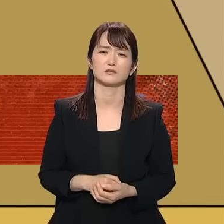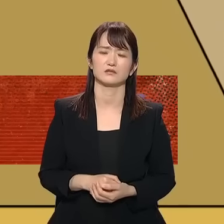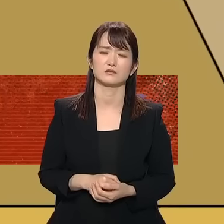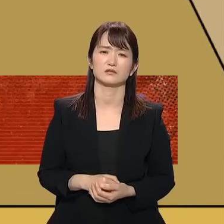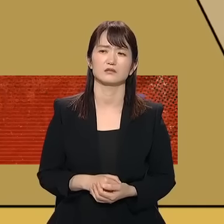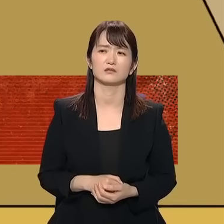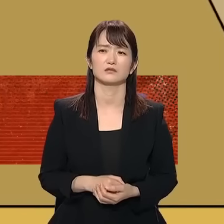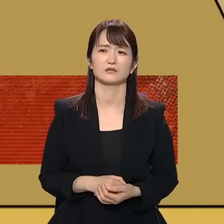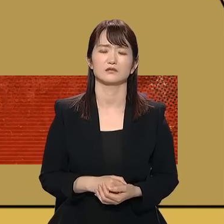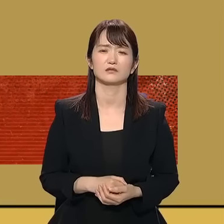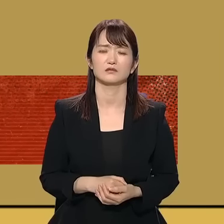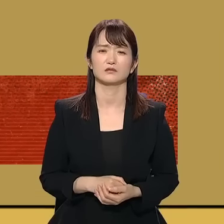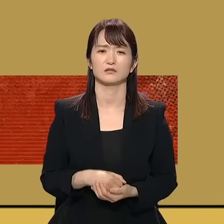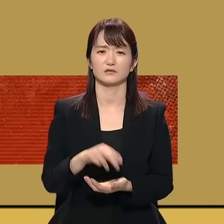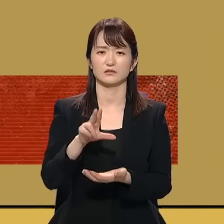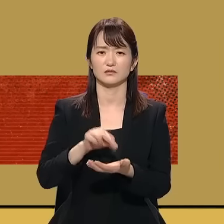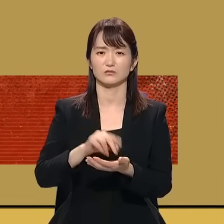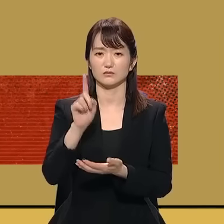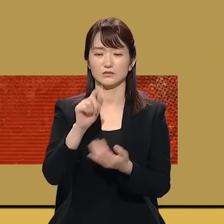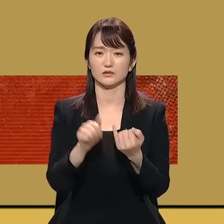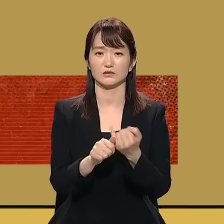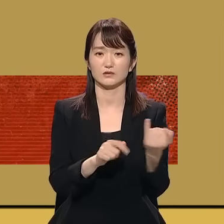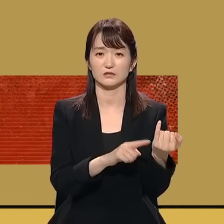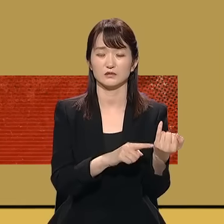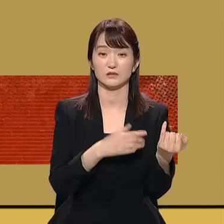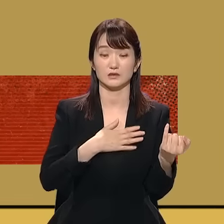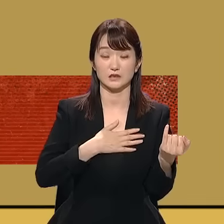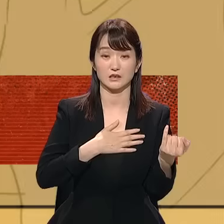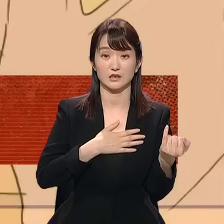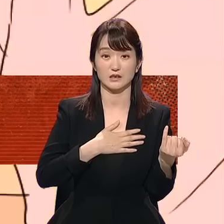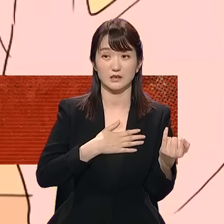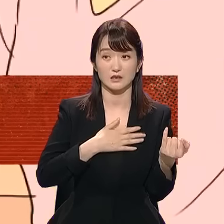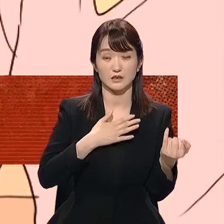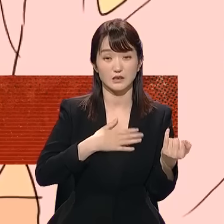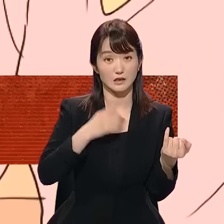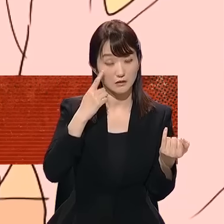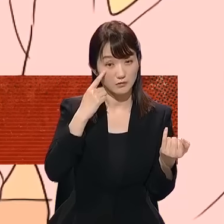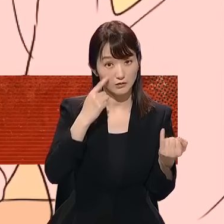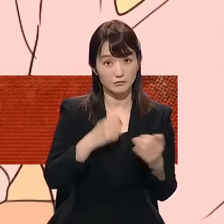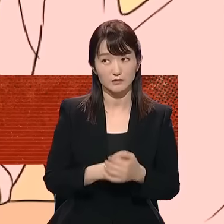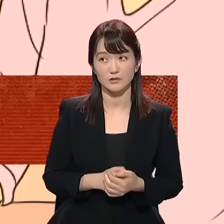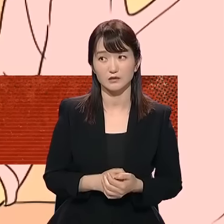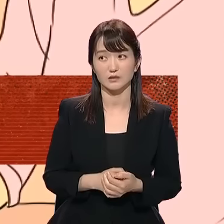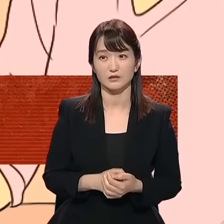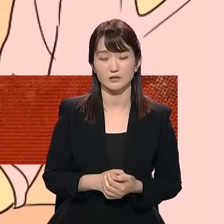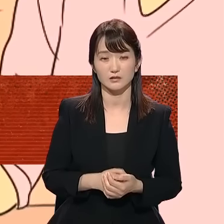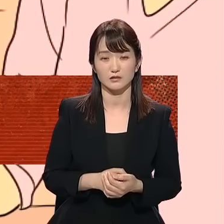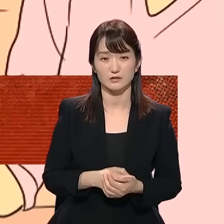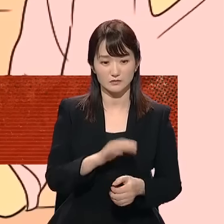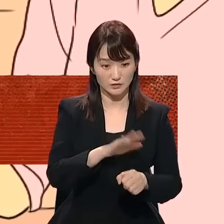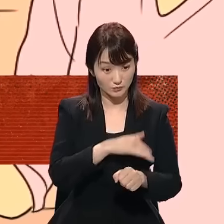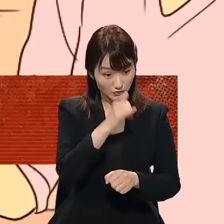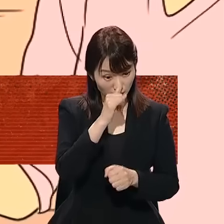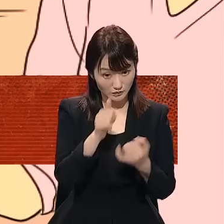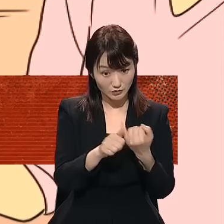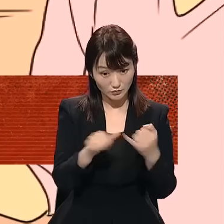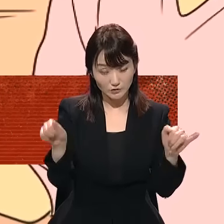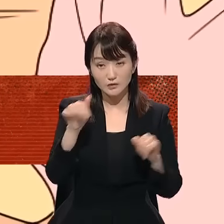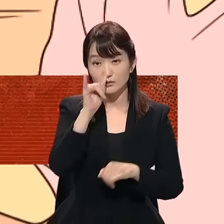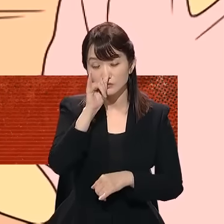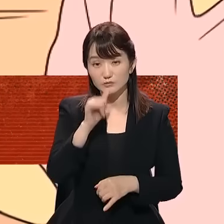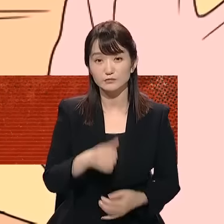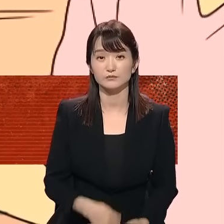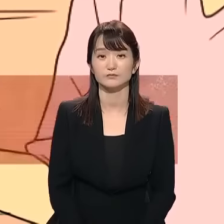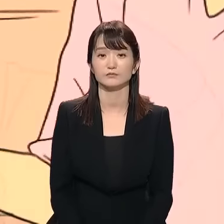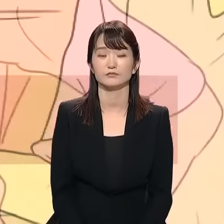있는데 문제가이 아내가 어 나 알아봤는데 그 유식 배우자라도 이혼할 수 있다더라 무슨 소리냐라고 얘기를